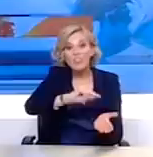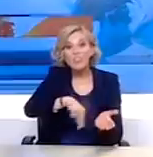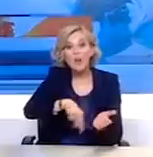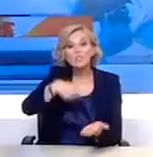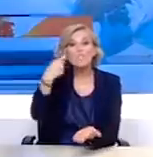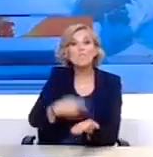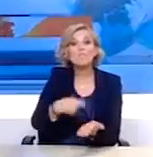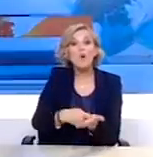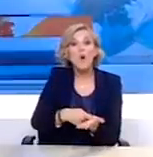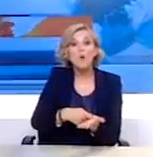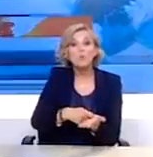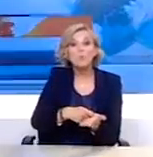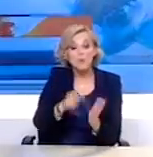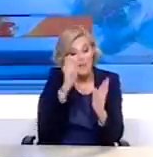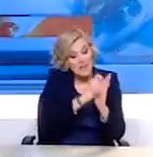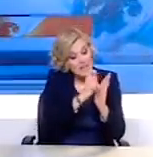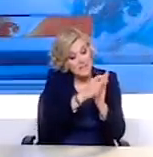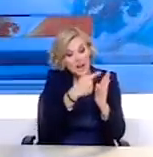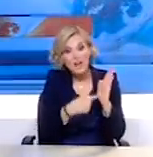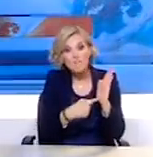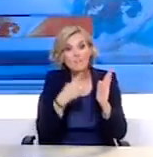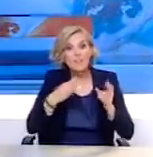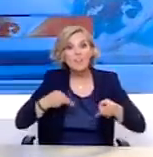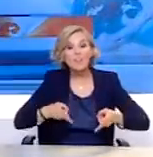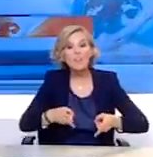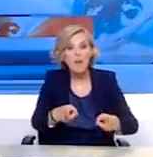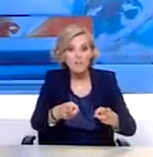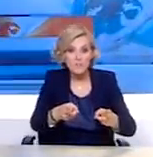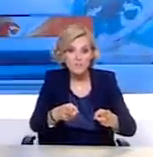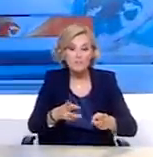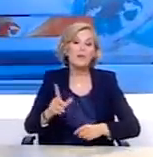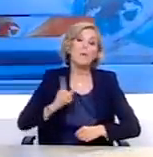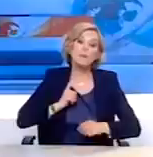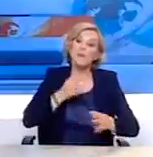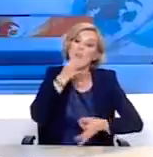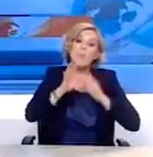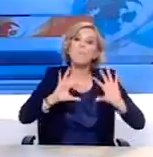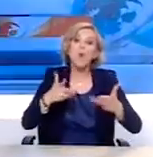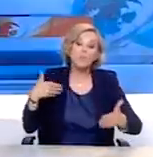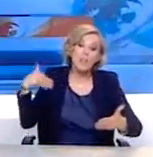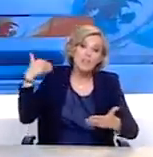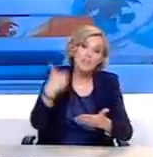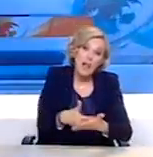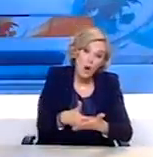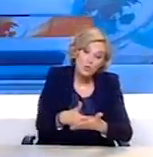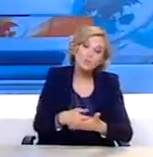δυνατότητα επιστροφής μέχρι τη λήξη των γενικών μέτρων, όποτε και αν αυτά τερματιστούν. Εξαίρεση